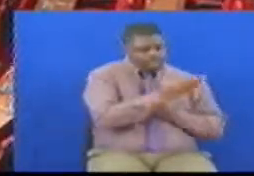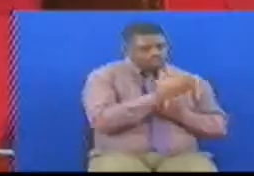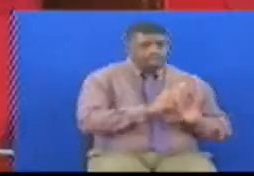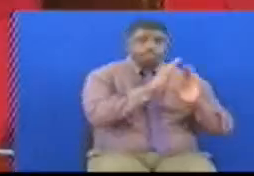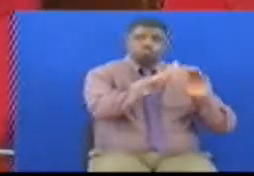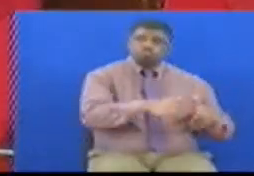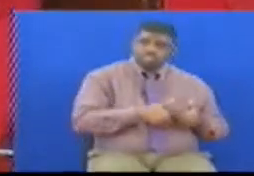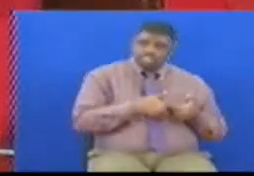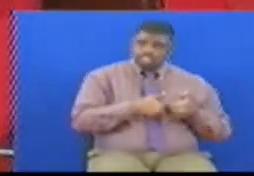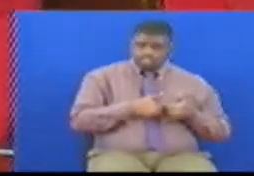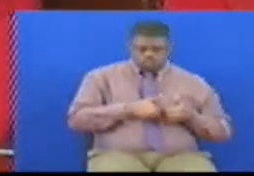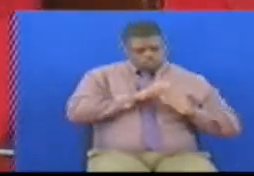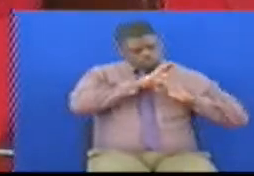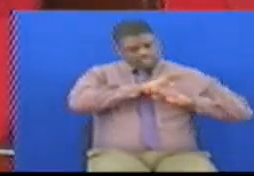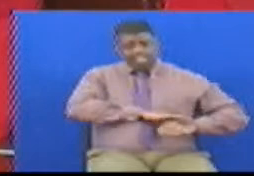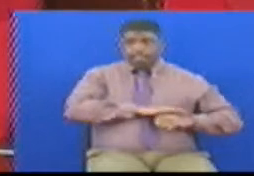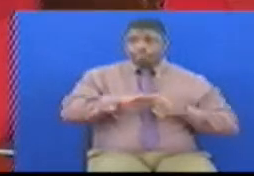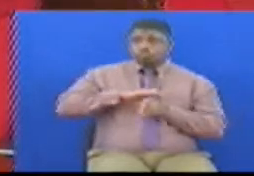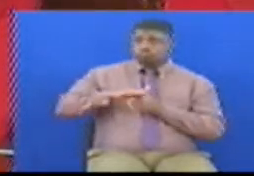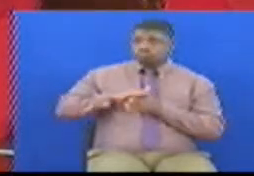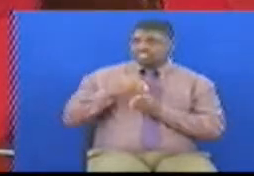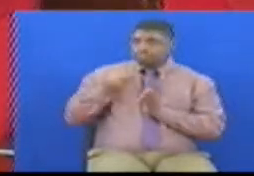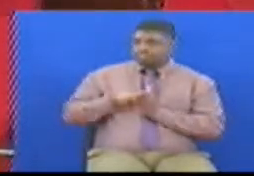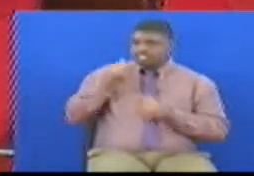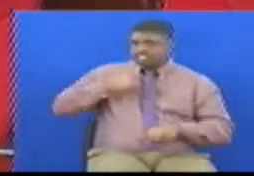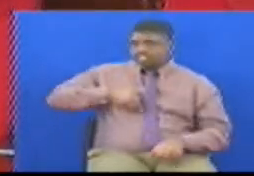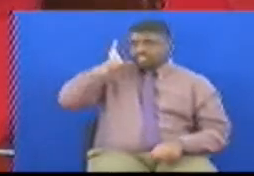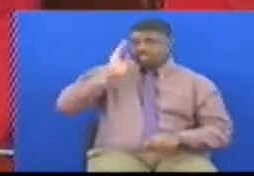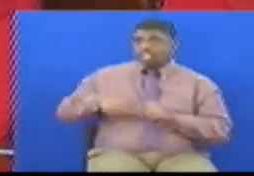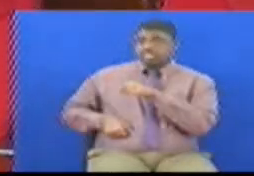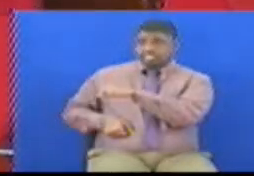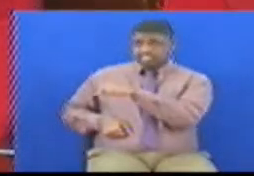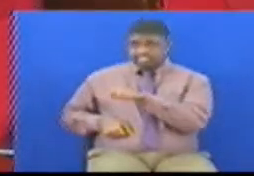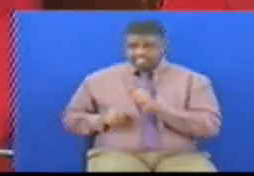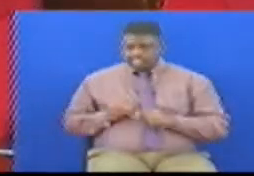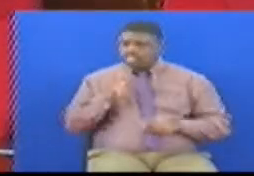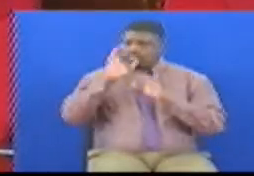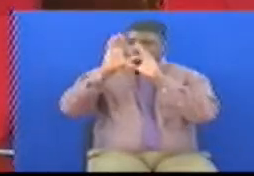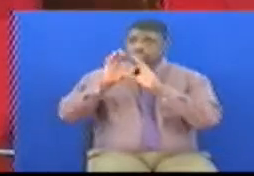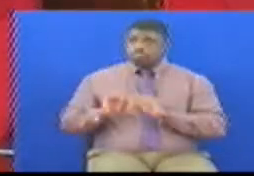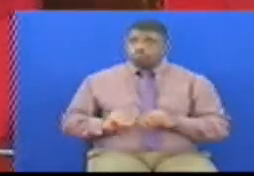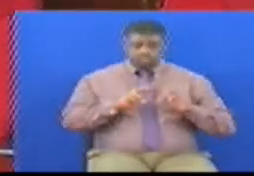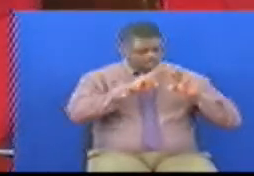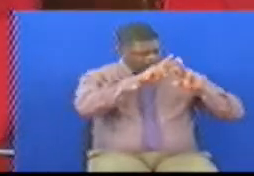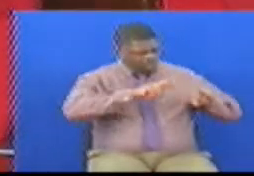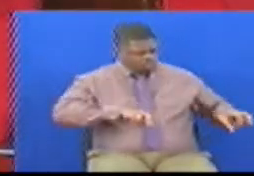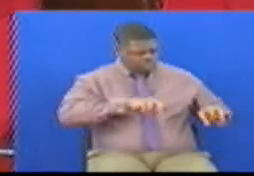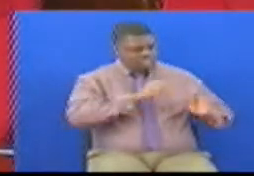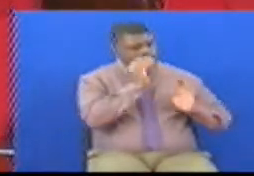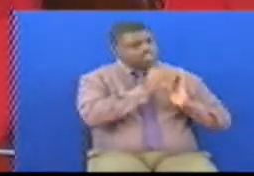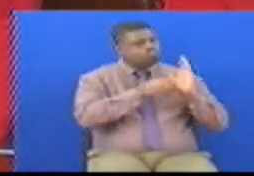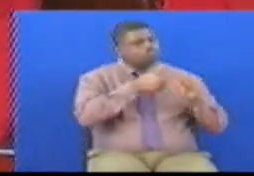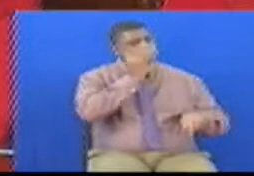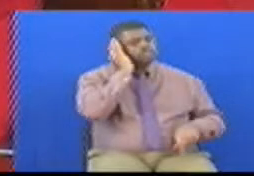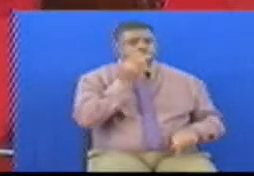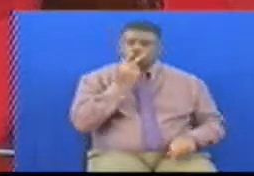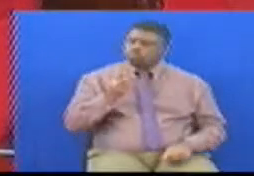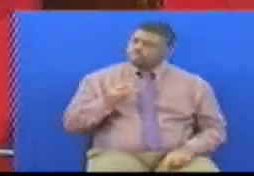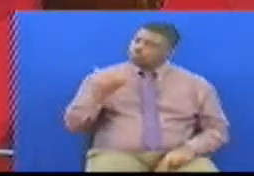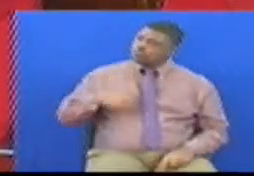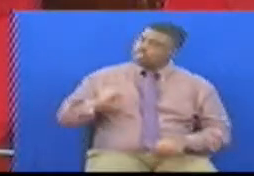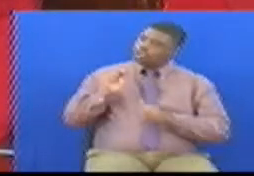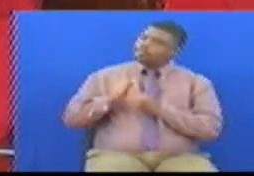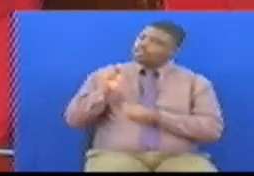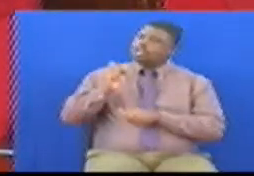matumizi yoyote ya fedha za serikali. Mheshimiwa Spika, taarifa ya CAG inabainisha kuwa Wizara ya Maliasili na Utalii ilikusanya fedha kutoka